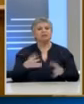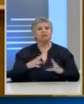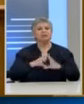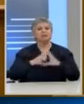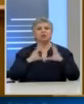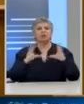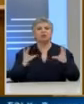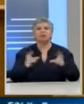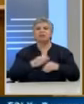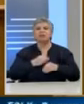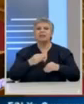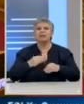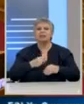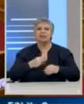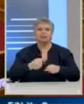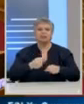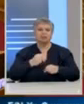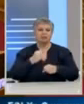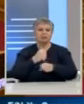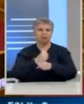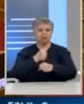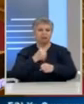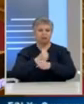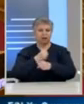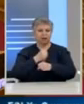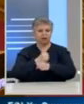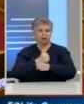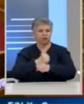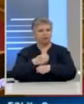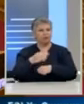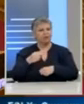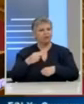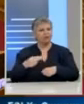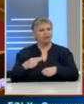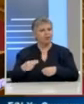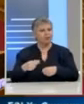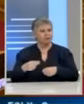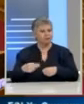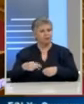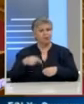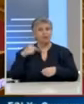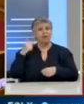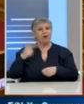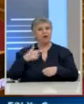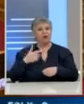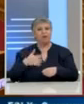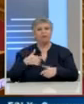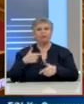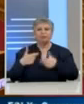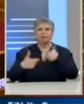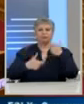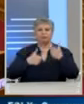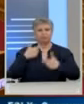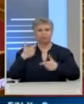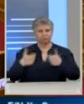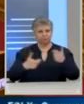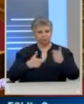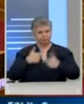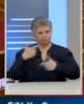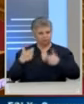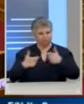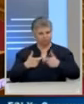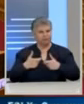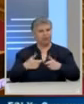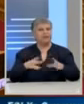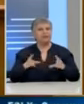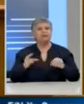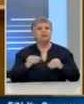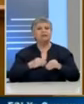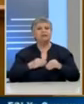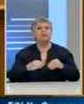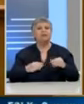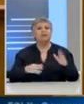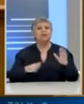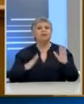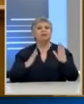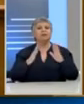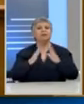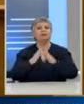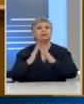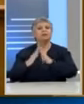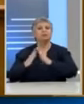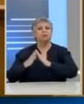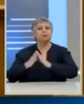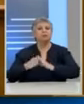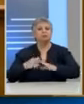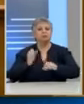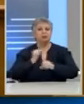Παρακαλώ πολύ. Παρακαλώ, κάντε ησυχία. Με τις παρεμβάσεις στο ζήτημα των εργατικών κατοικιών βάζουμε τέλος στην ομοιρία